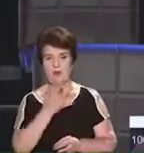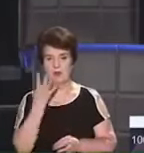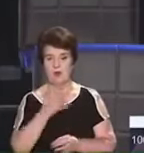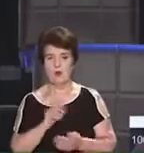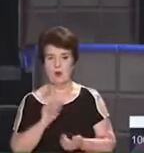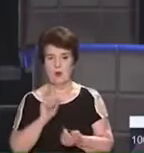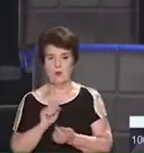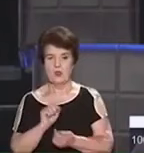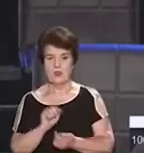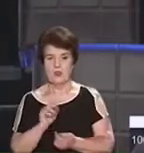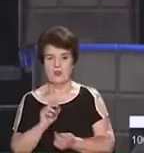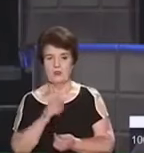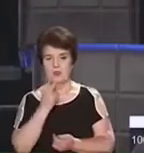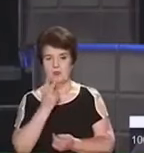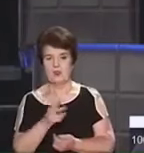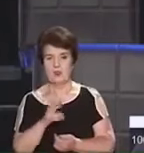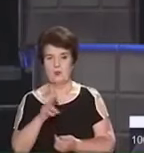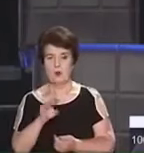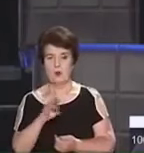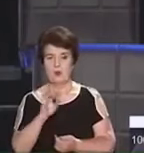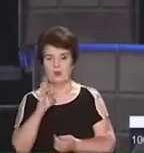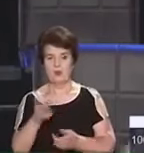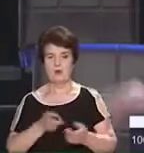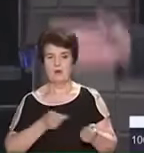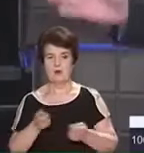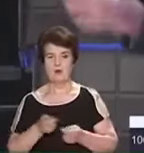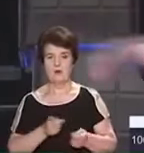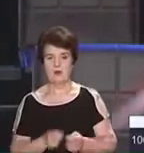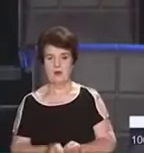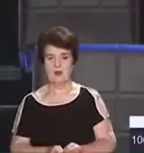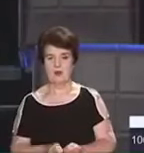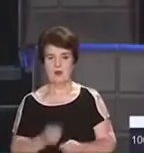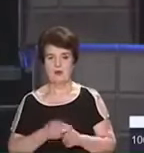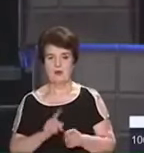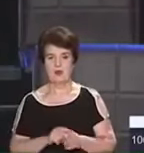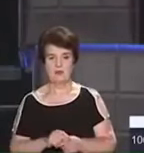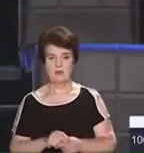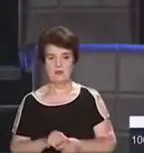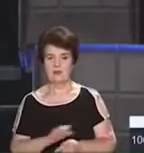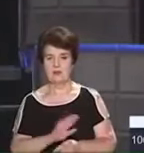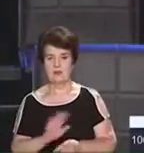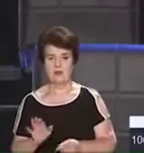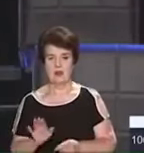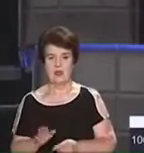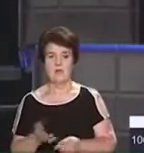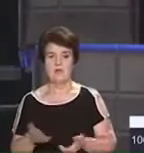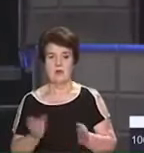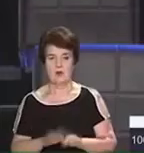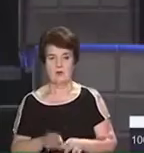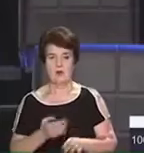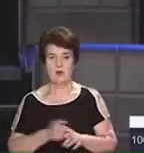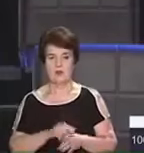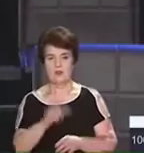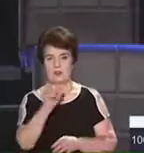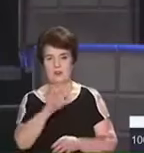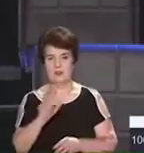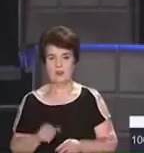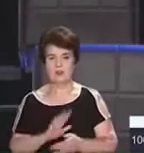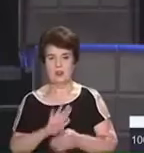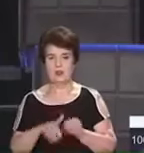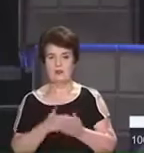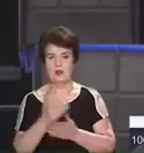позиции что вам и так он плохой его губернатора 100 действуя стоял деза проб и ворами не качестве доцент по 2 ур мы